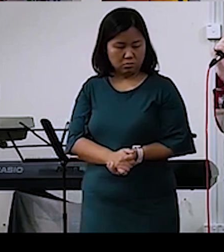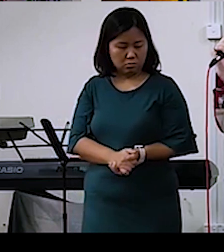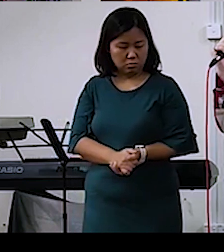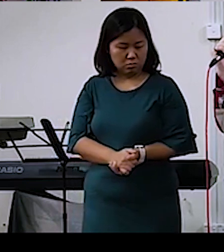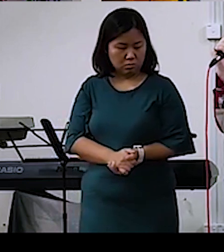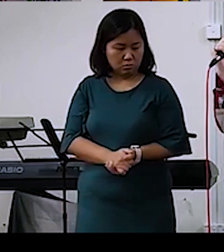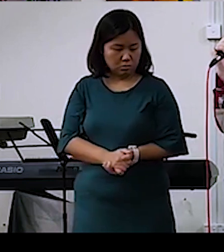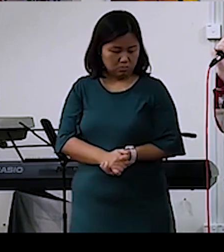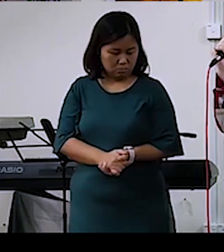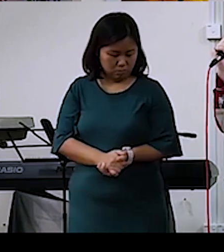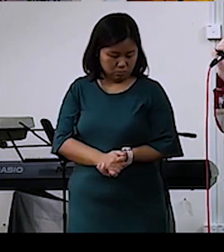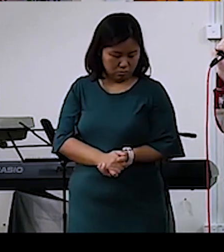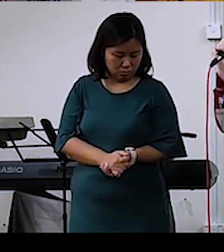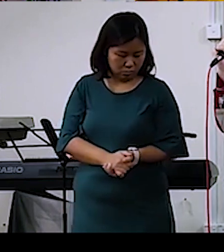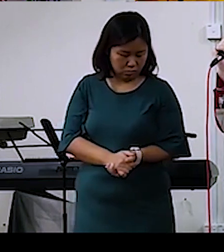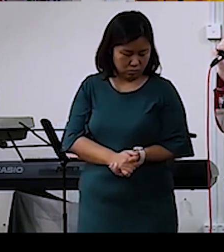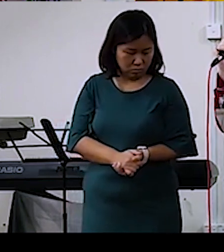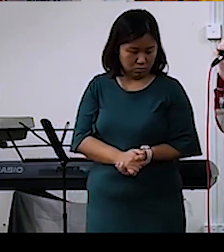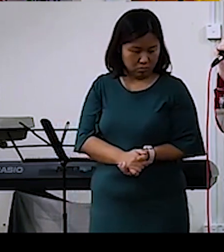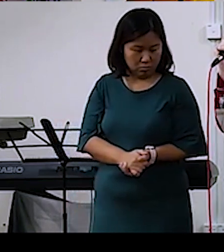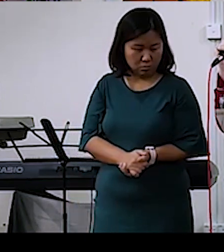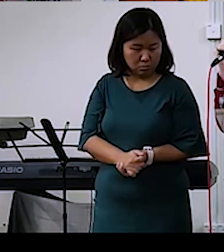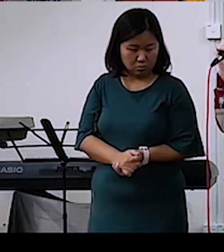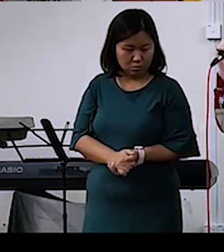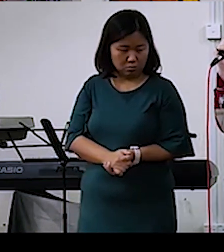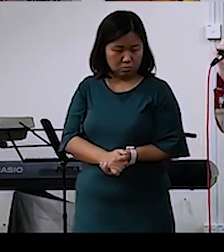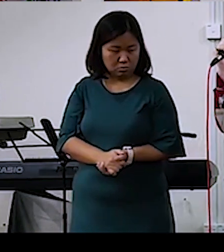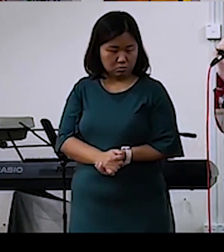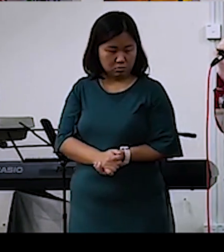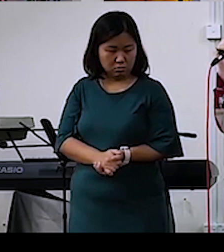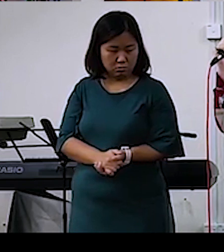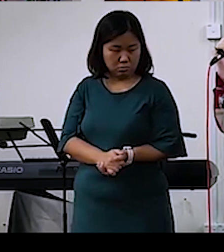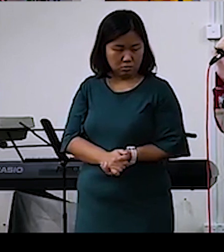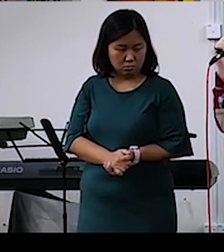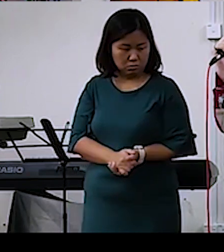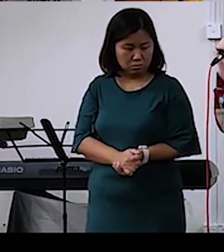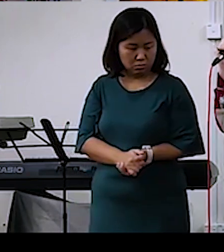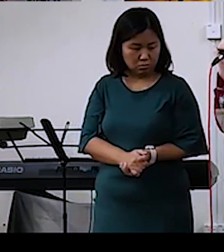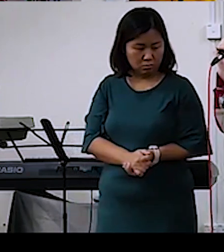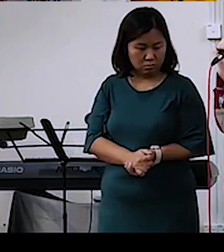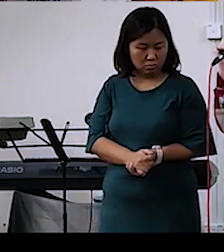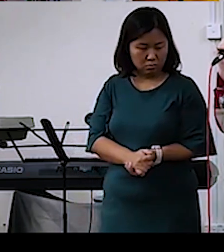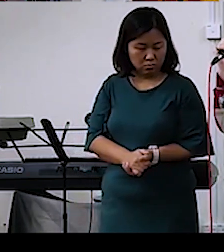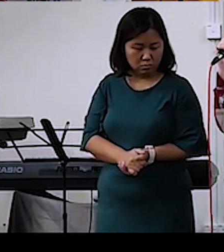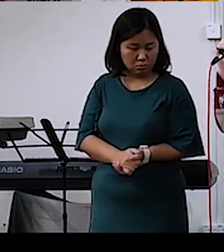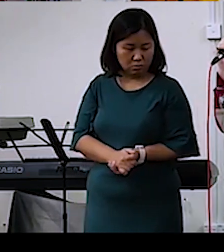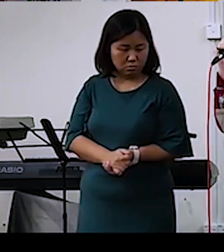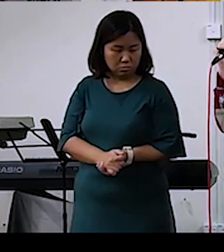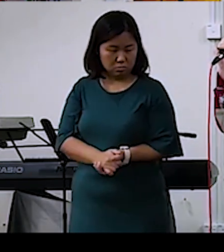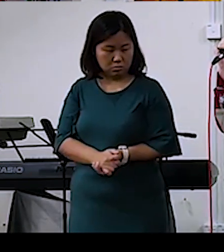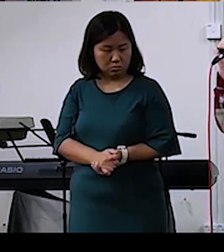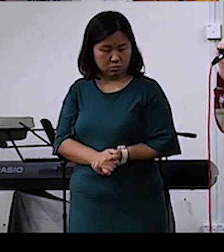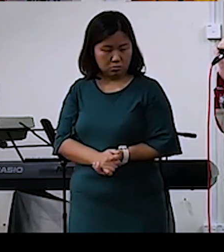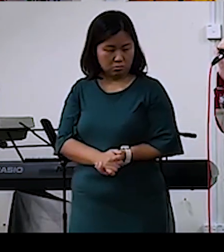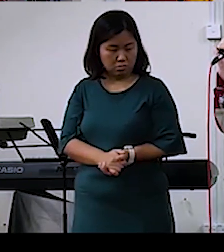女性的那个领袖一起的话会更好。所以有时候我们侍奉时候我们也是有那个机会，所以呢Reverend 迪克蒂娜和 Dr. Carla 就见面了。所以